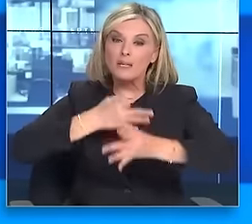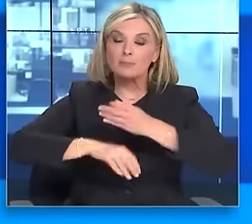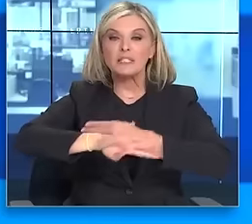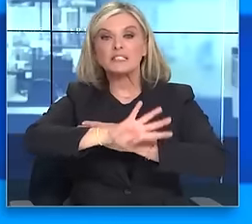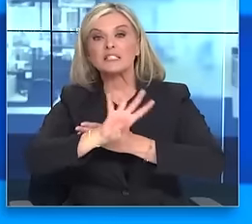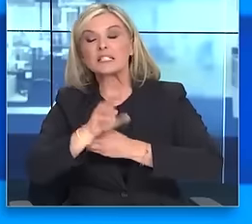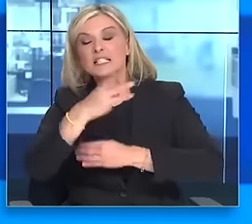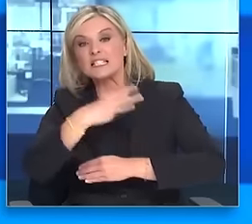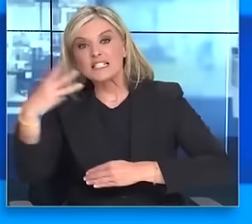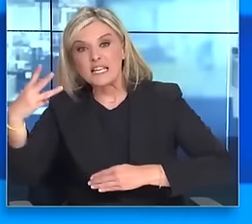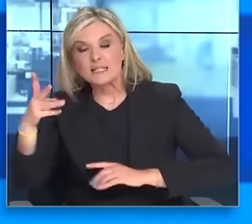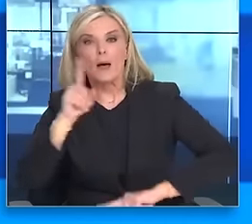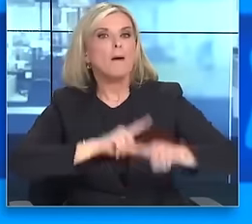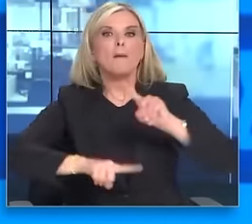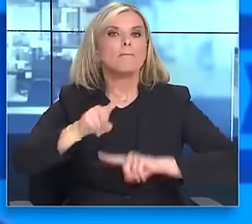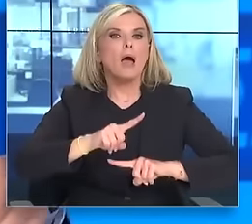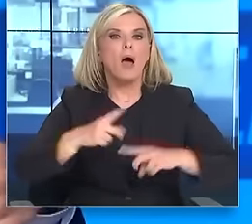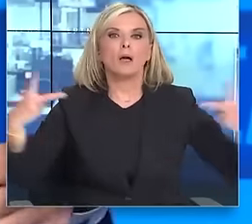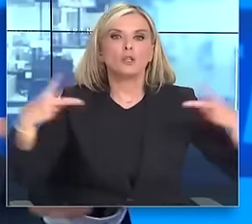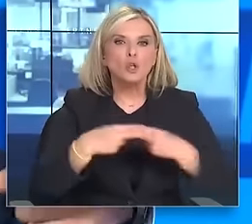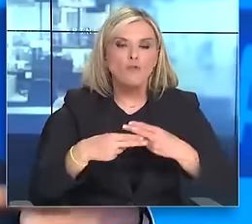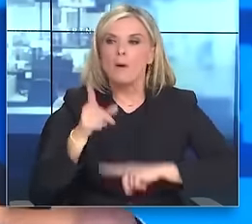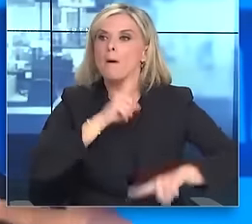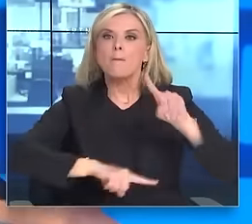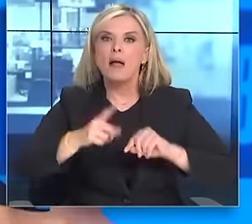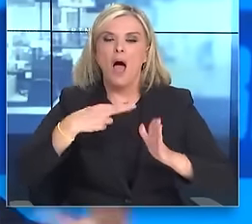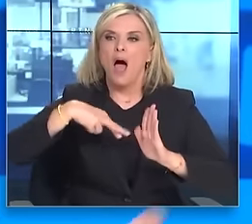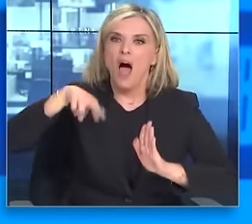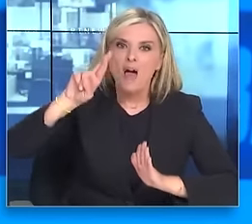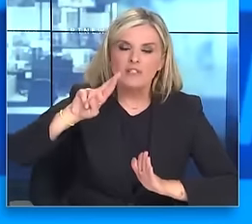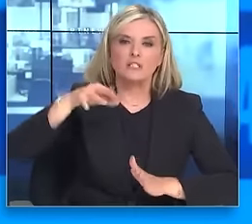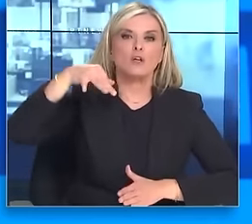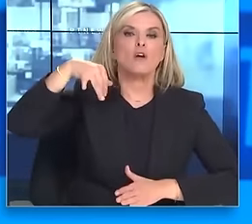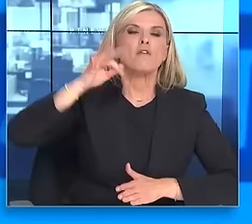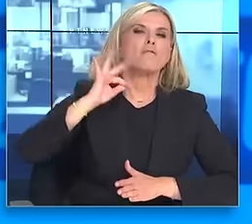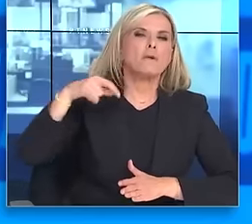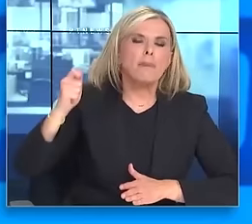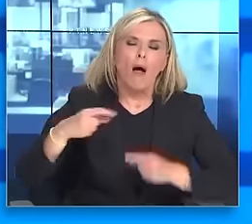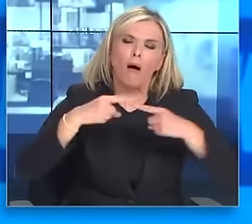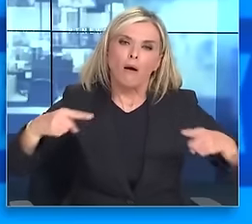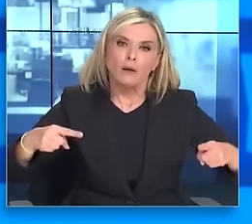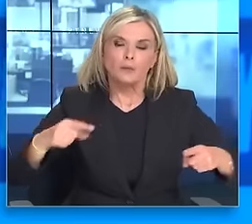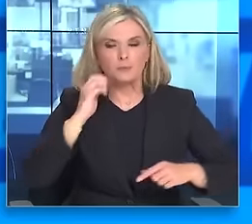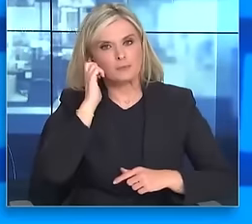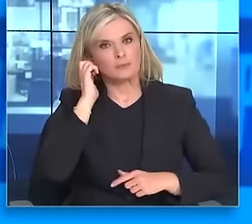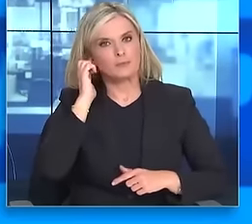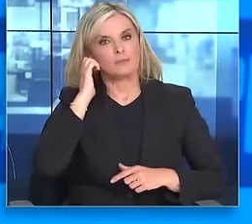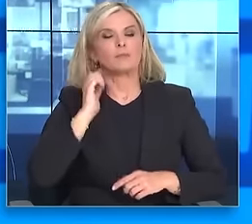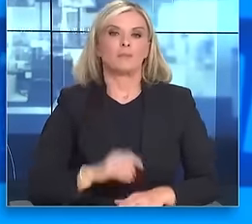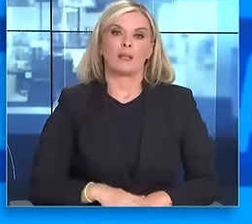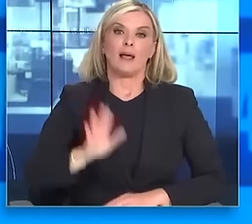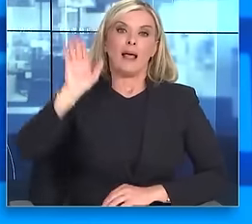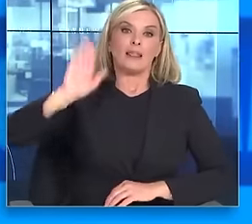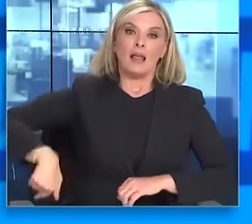άλλους φόρους θα αυξήσει ή ποιες δαπάνες θα περικόψει. Και τώρα μας έκαναν. Θα έλεγα την χάρη να καταθέσουν πρόταση νόμου. Τώρα αυτή η